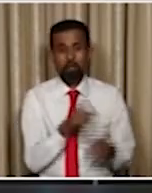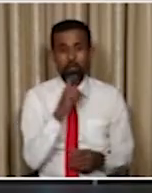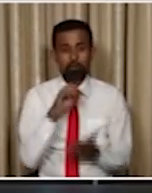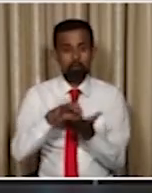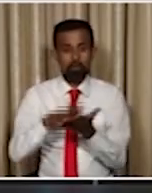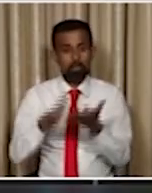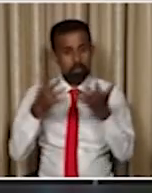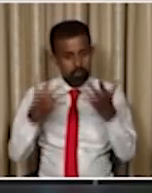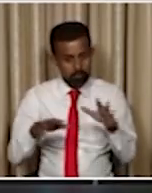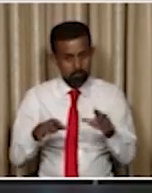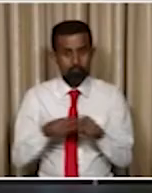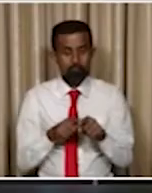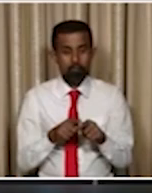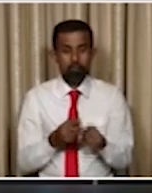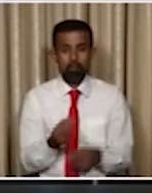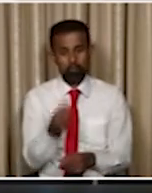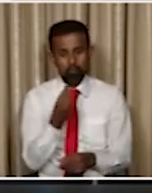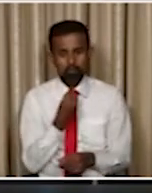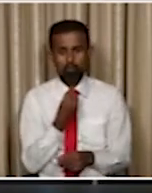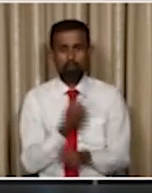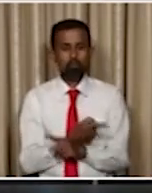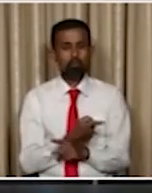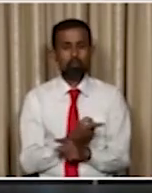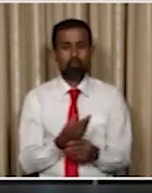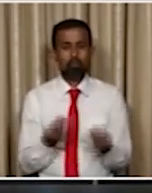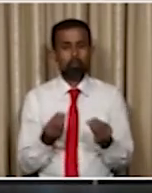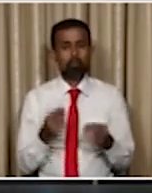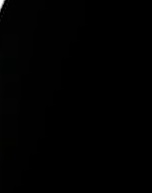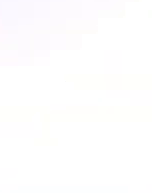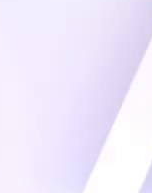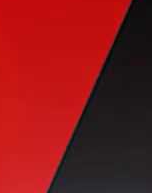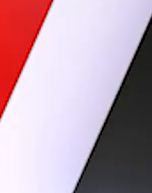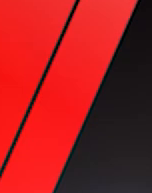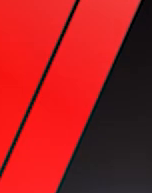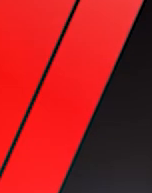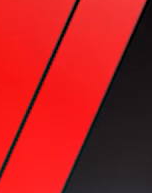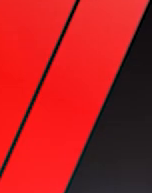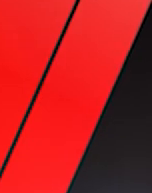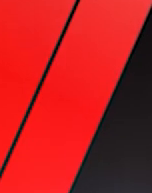අවසන් කළා ඒ අනුව බඳවා ගන්න අවසර දුන්නොත් කිසිදු ගුරු හිඟයක් නැහැ ගරු කතානායකතුමනි.